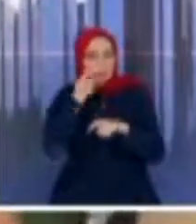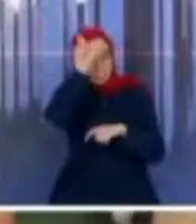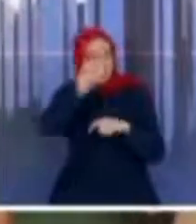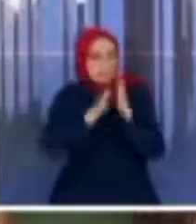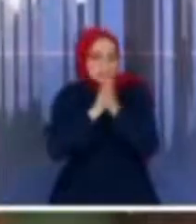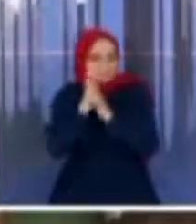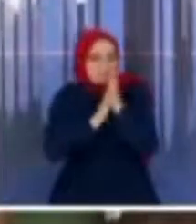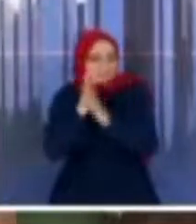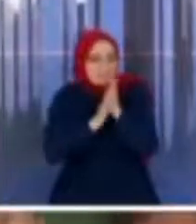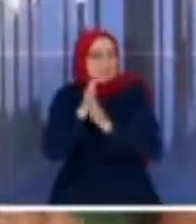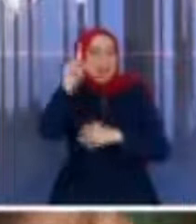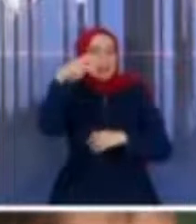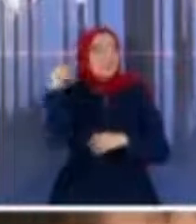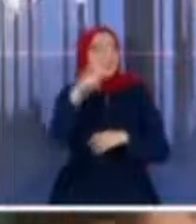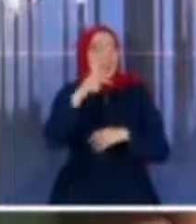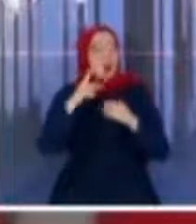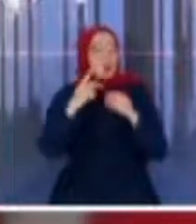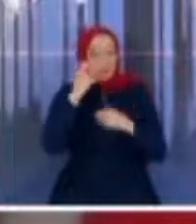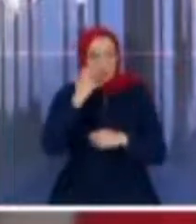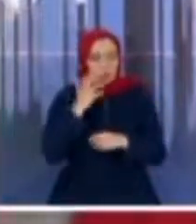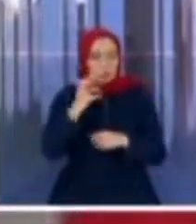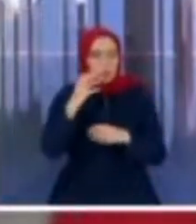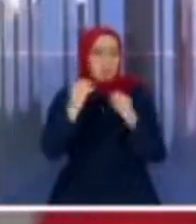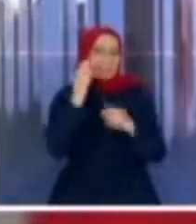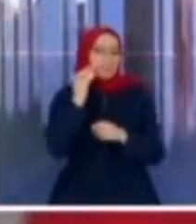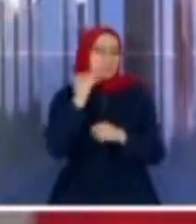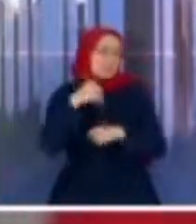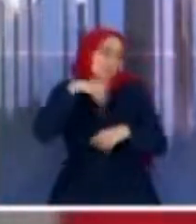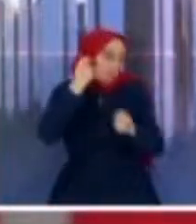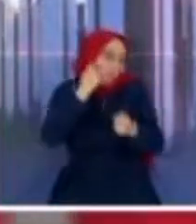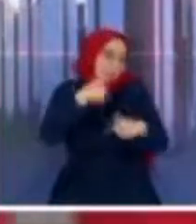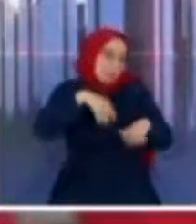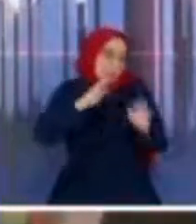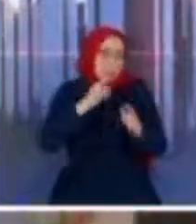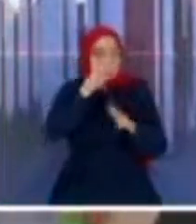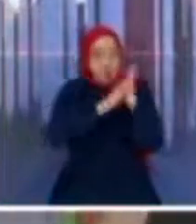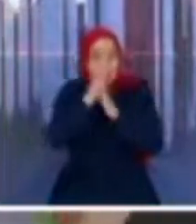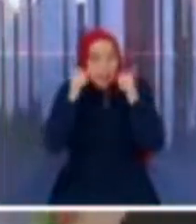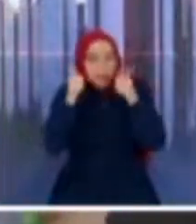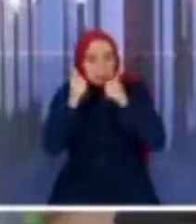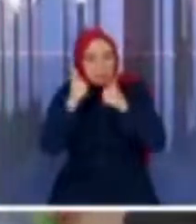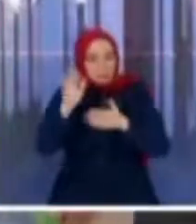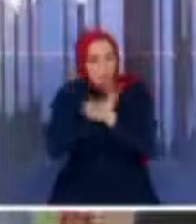حامل المشروع وجاي به، والا قلق جاي لوش في شويه فلوس، فهذا موجود. انا